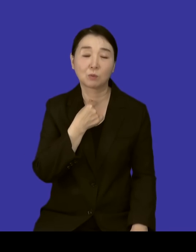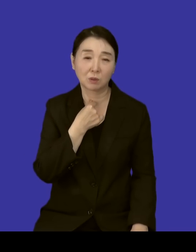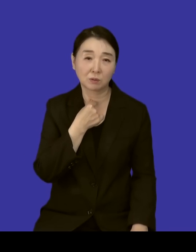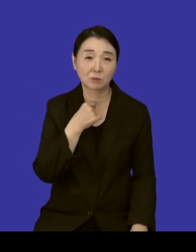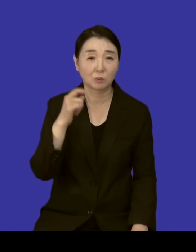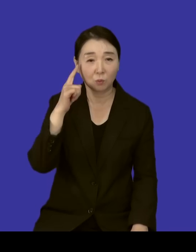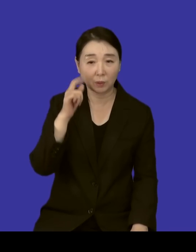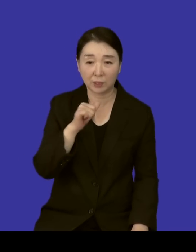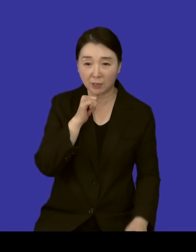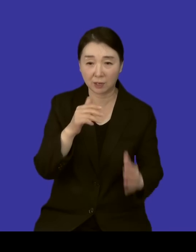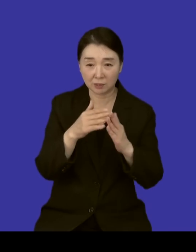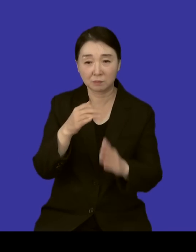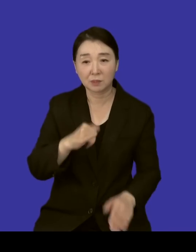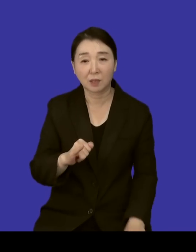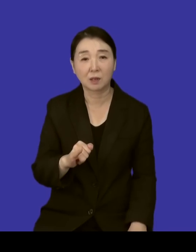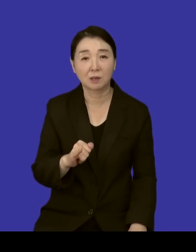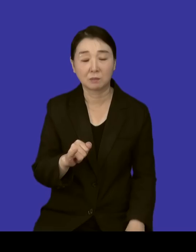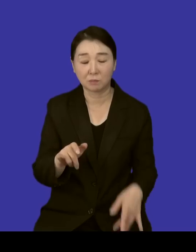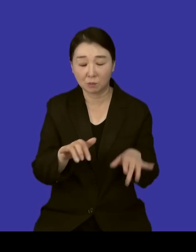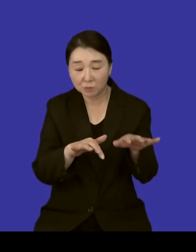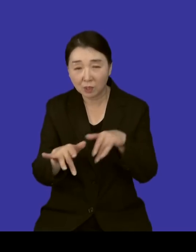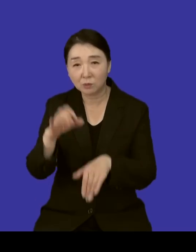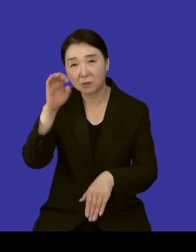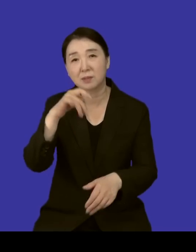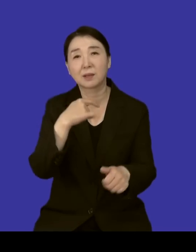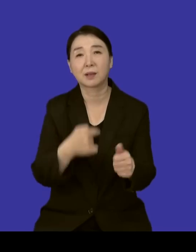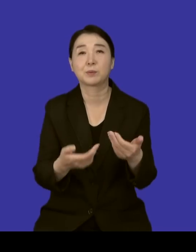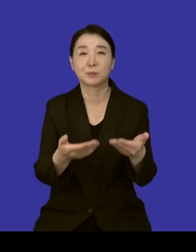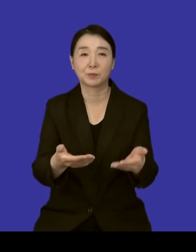이 가난한 집딸을 피아노를 그냥 가르쳐